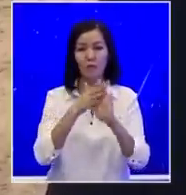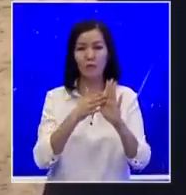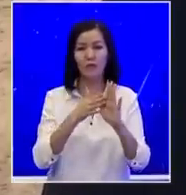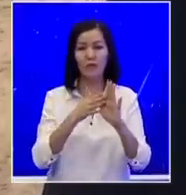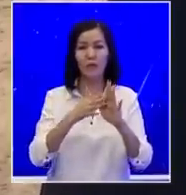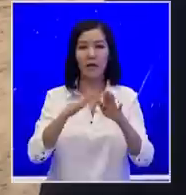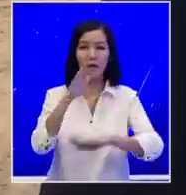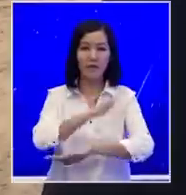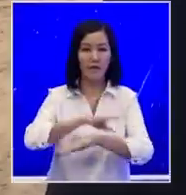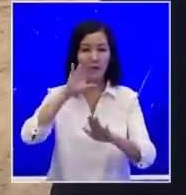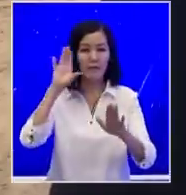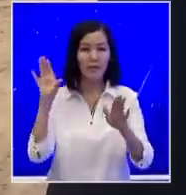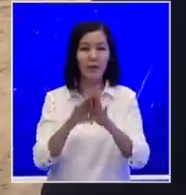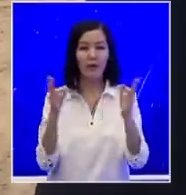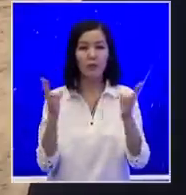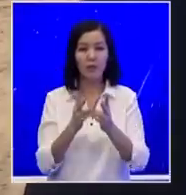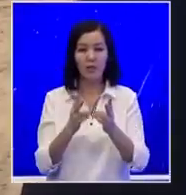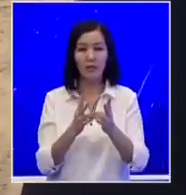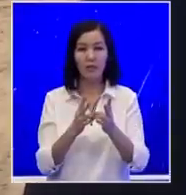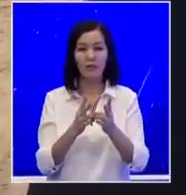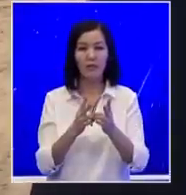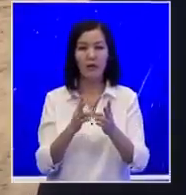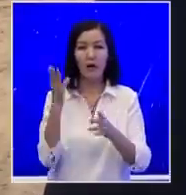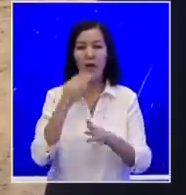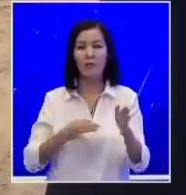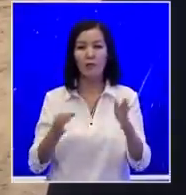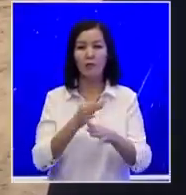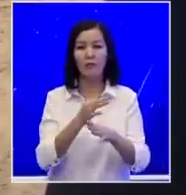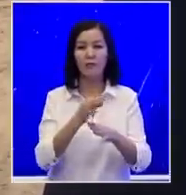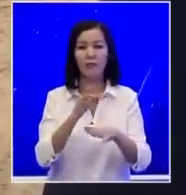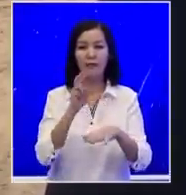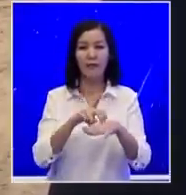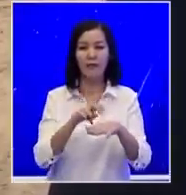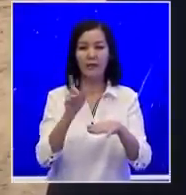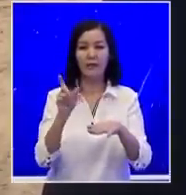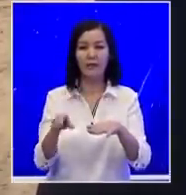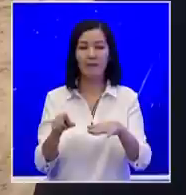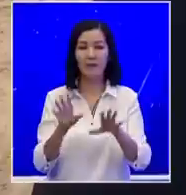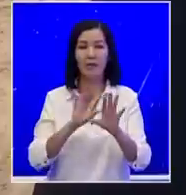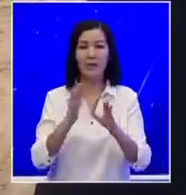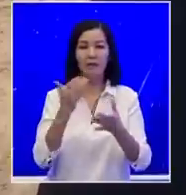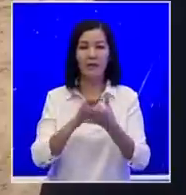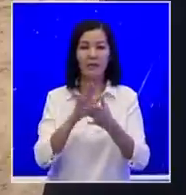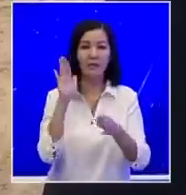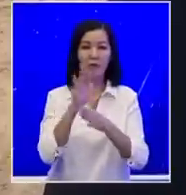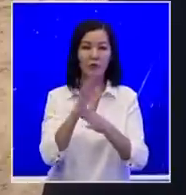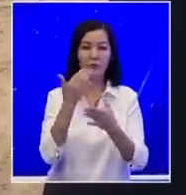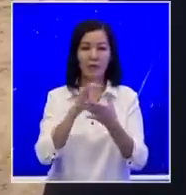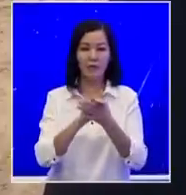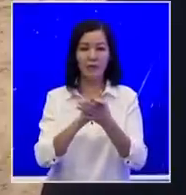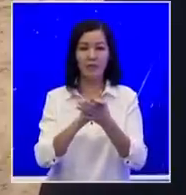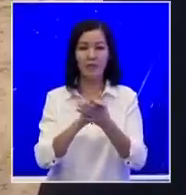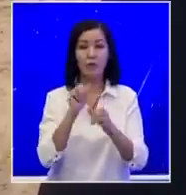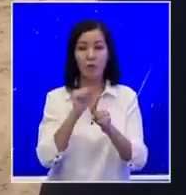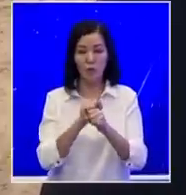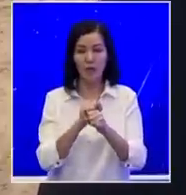біліп отқаннан кейін, Алматы облысының бас санитар дәрігерінің қаулысымен таныстырып атырмыз. Бәрі түсіністікпен қарап,